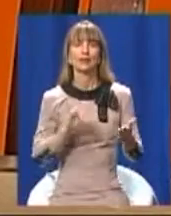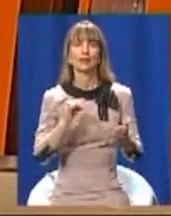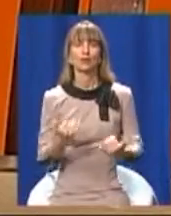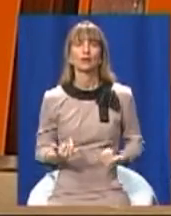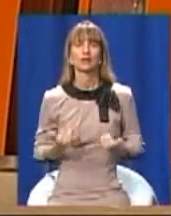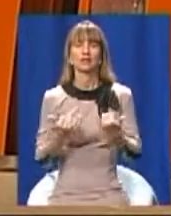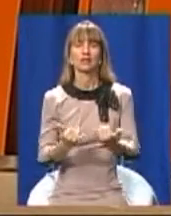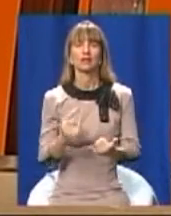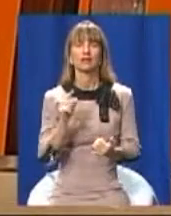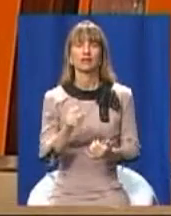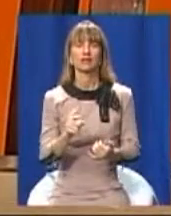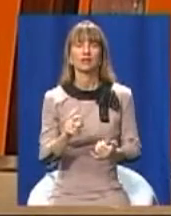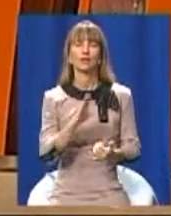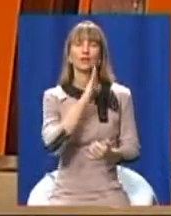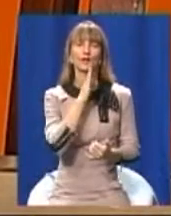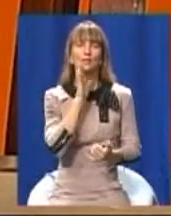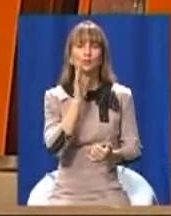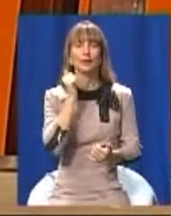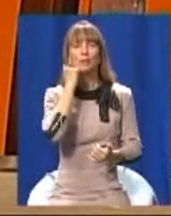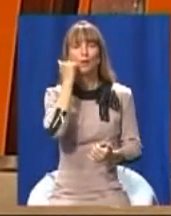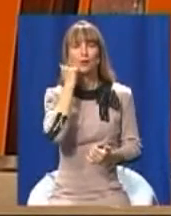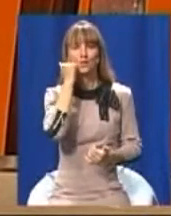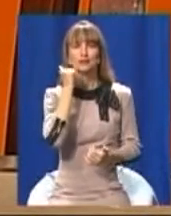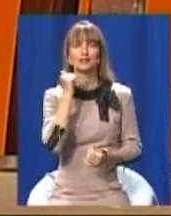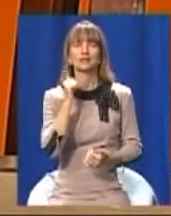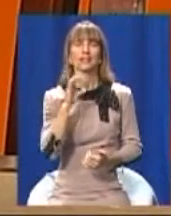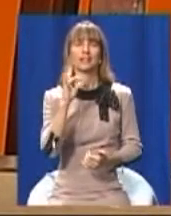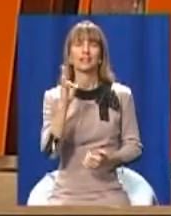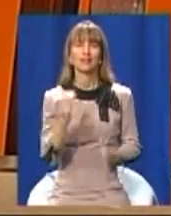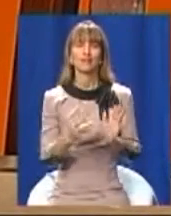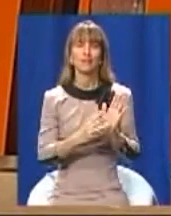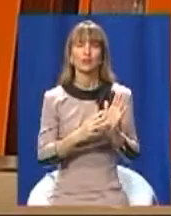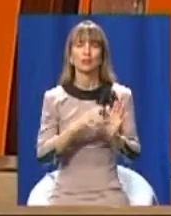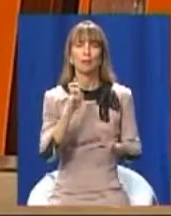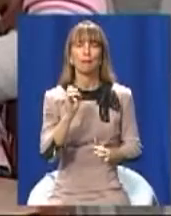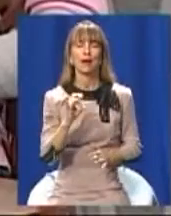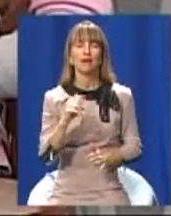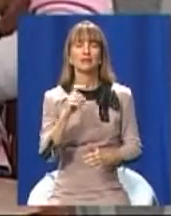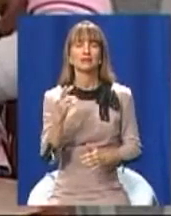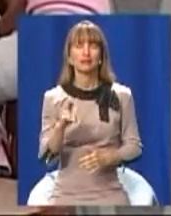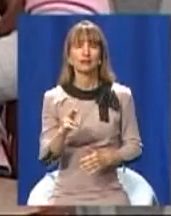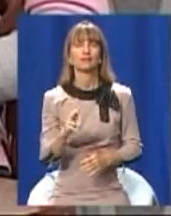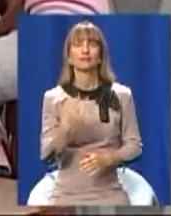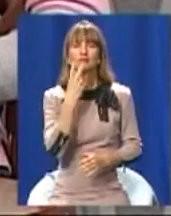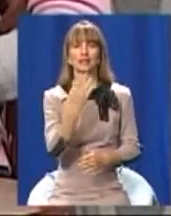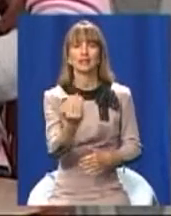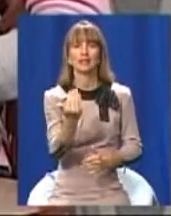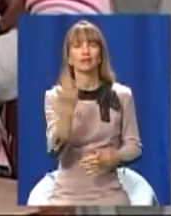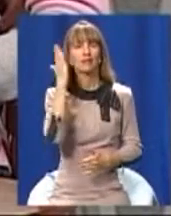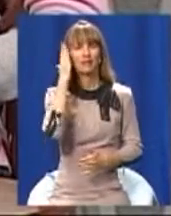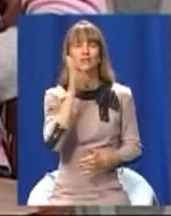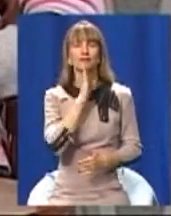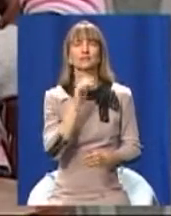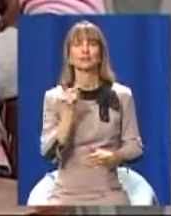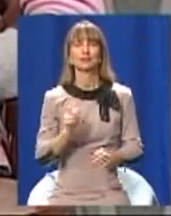присвятити їх матусі, бабусі на 8 березня. От бачиш, ти як талановита дівчинка,